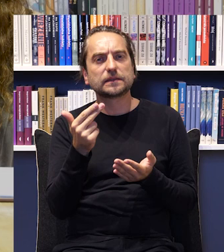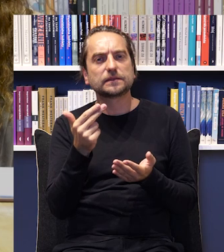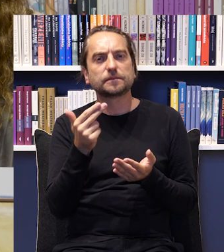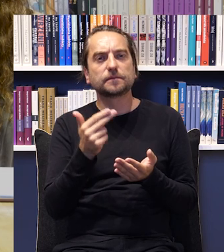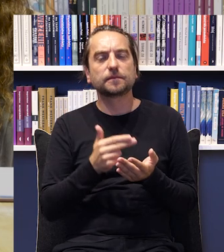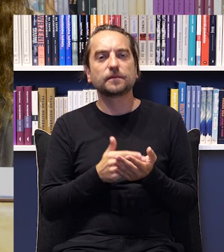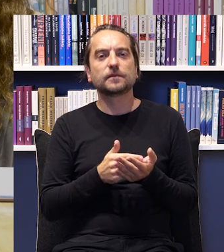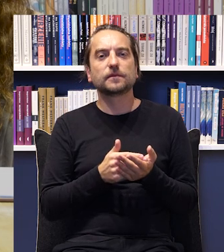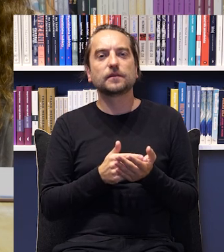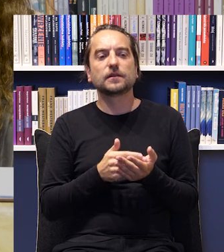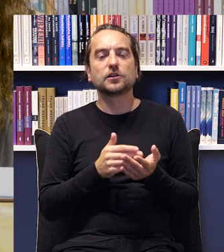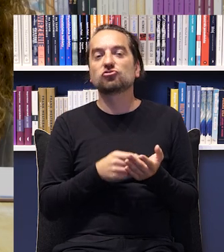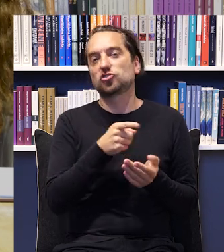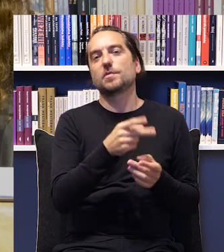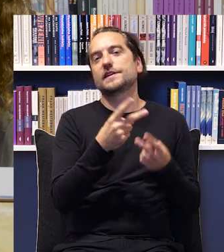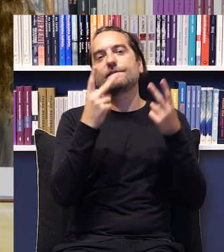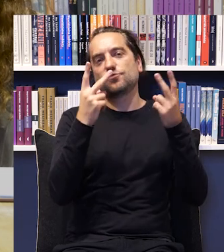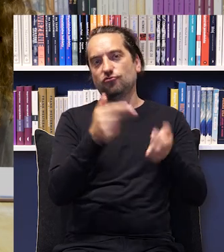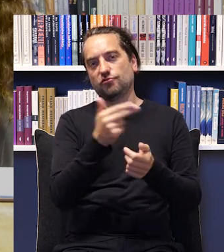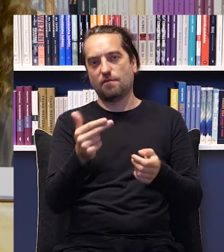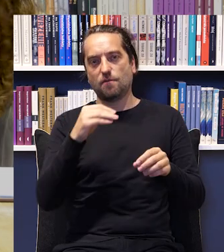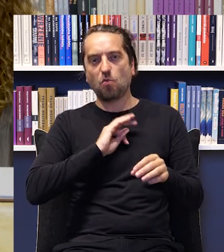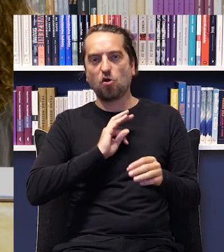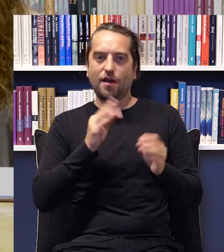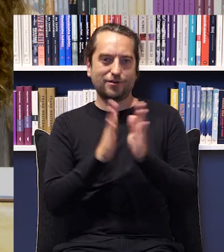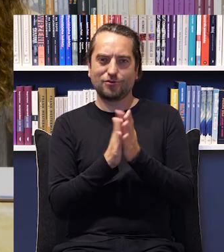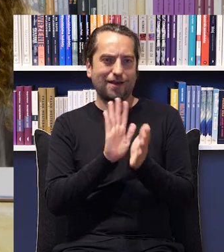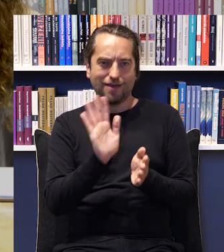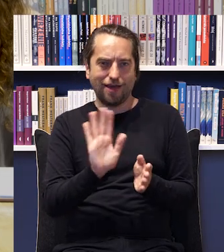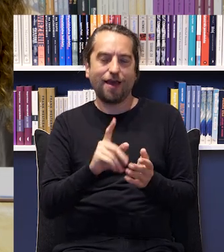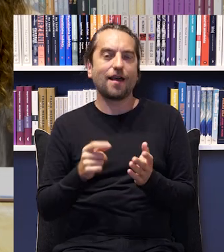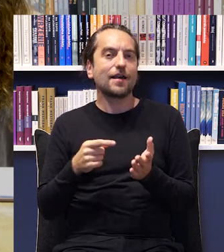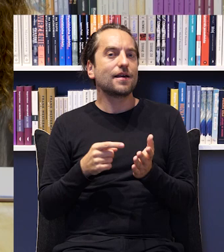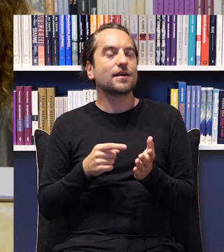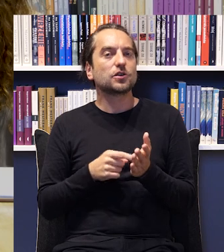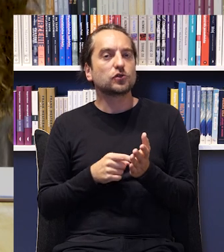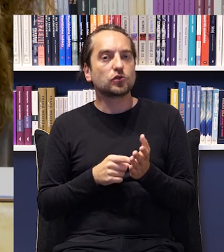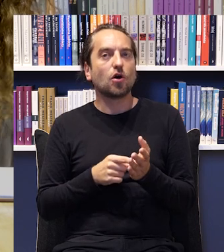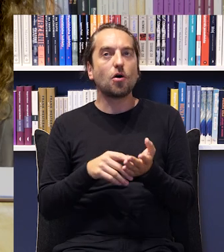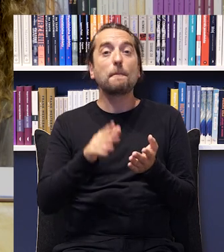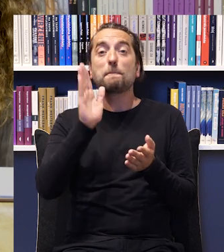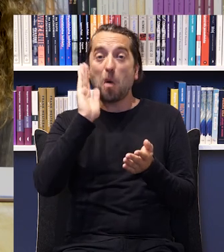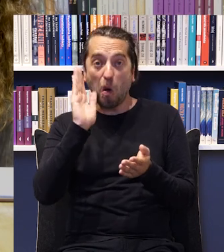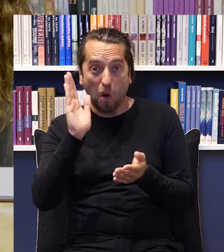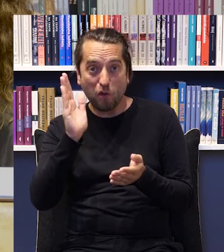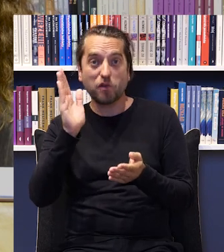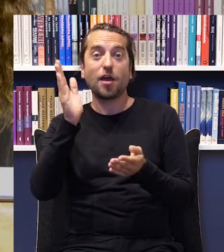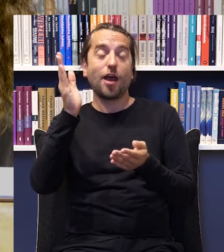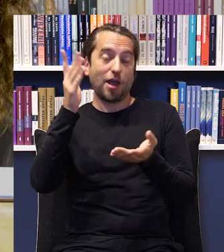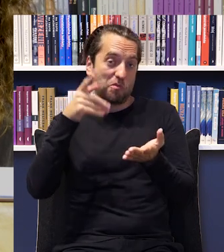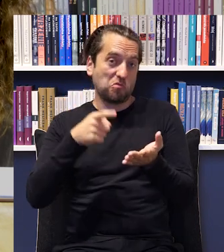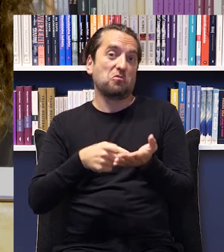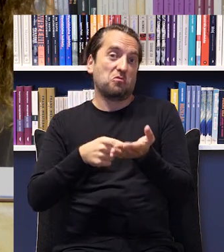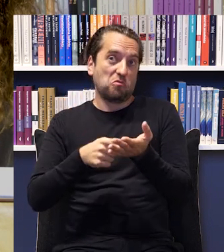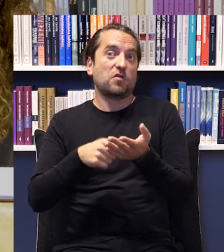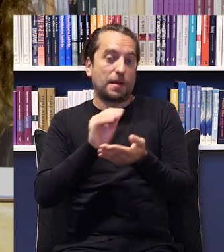właśnie jakimś takim przewodnim temacie czy coś takiego. Wydaje mi się, że to jest gdzieś coś, co rzeczywiście mi wyszło w trakcie